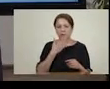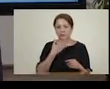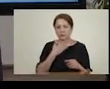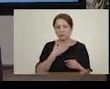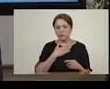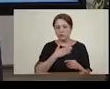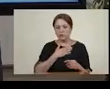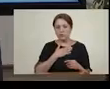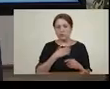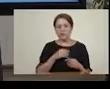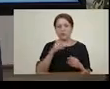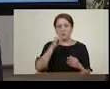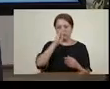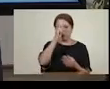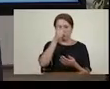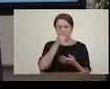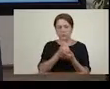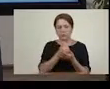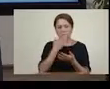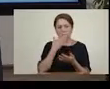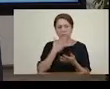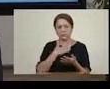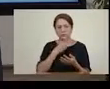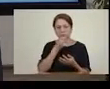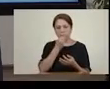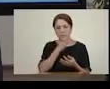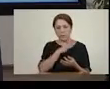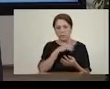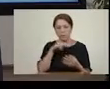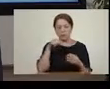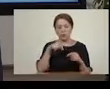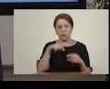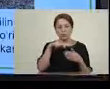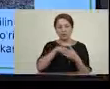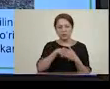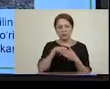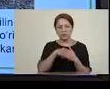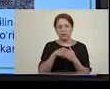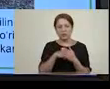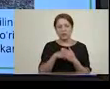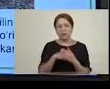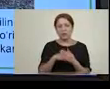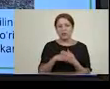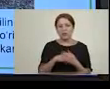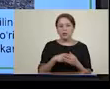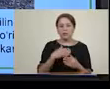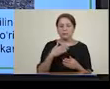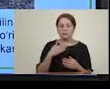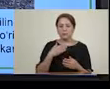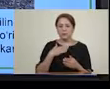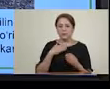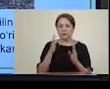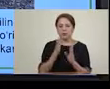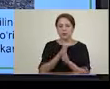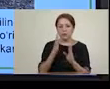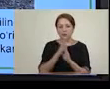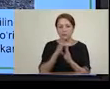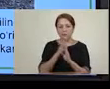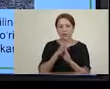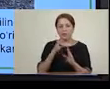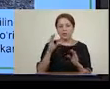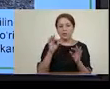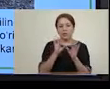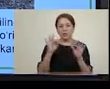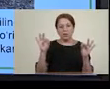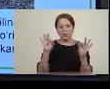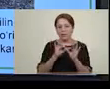sevimli yeguligiga aylangan. Uning tarkibida asosan biz tabiiy holatdagi ip gazlamani bo'yash maqsadida